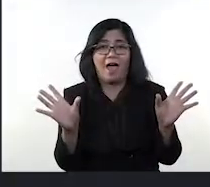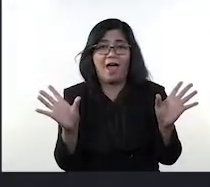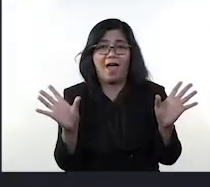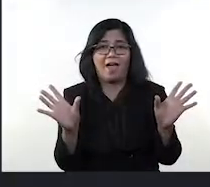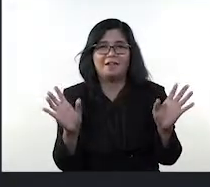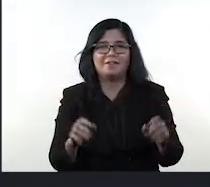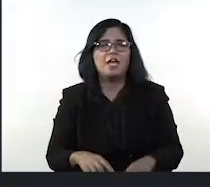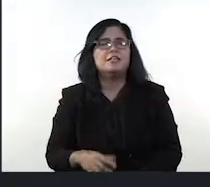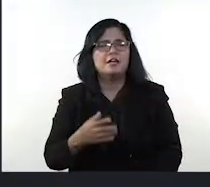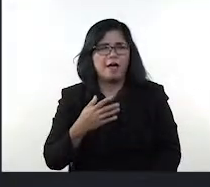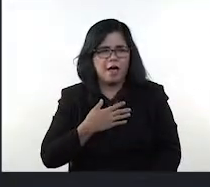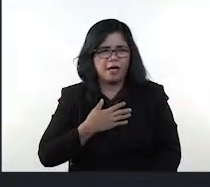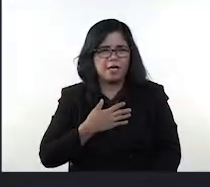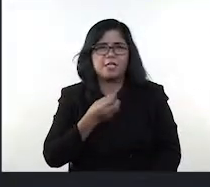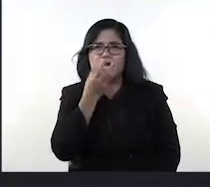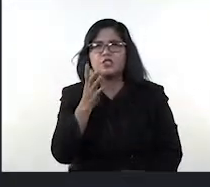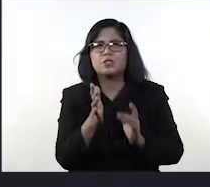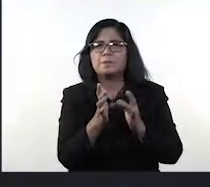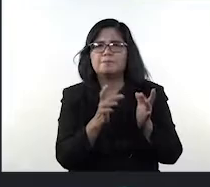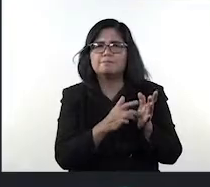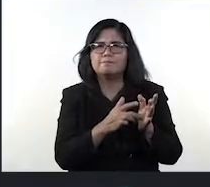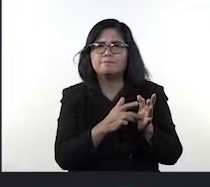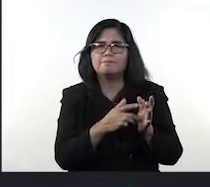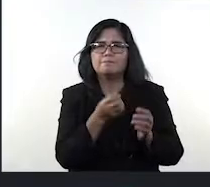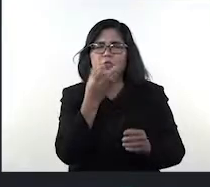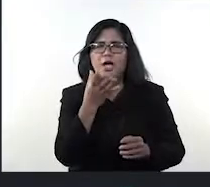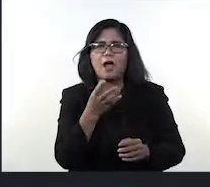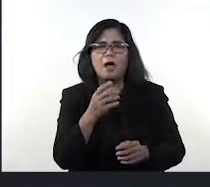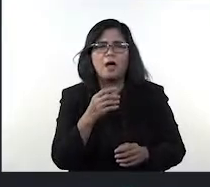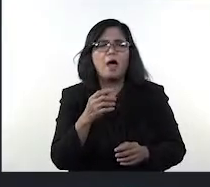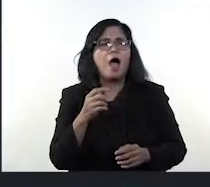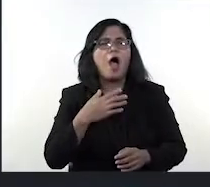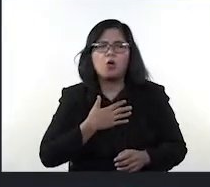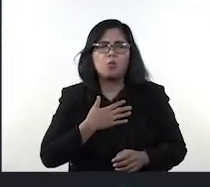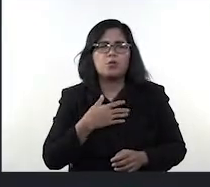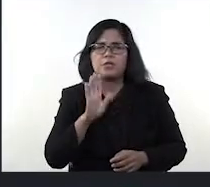Hai akupun tidak menghukum kab Wulan